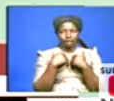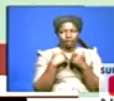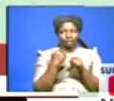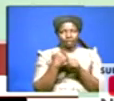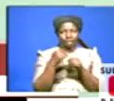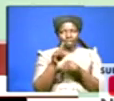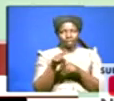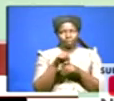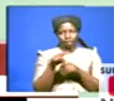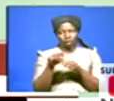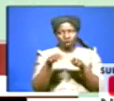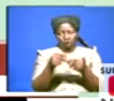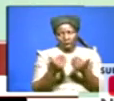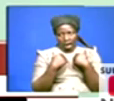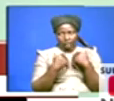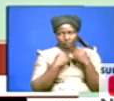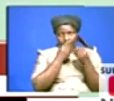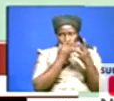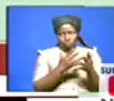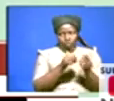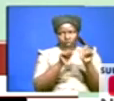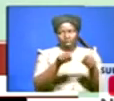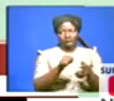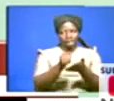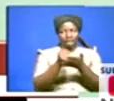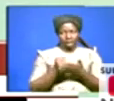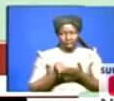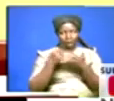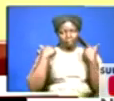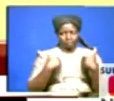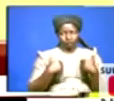got information that can help me in my investigation.